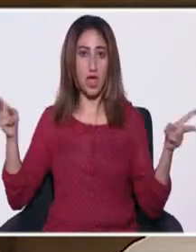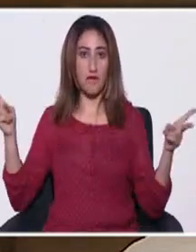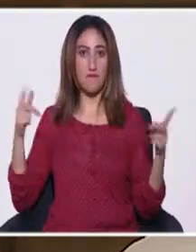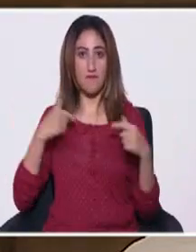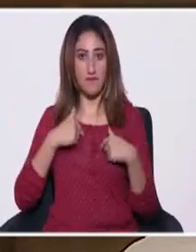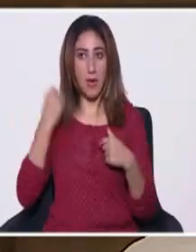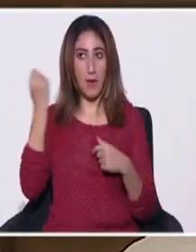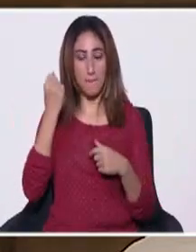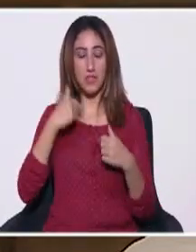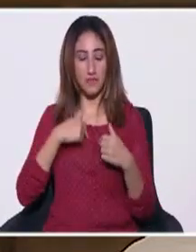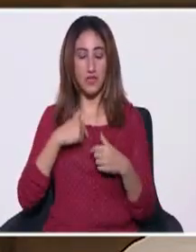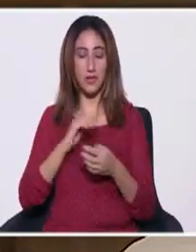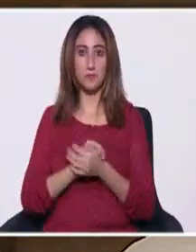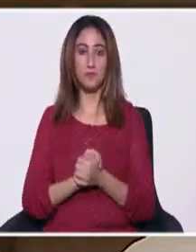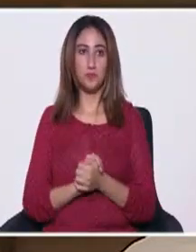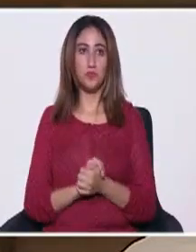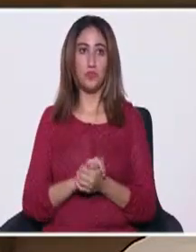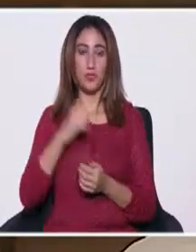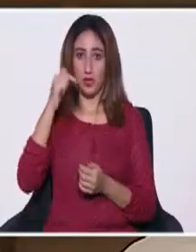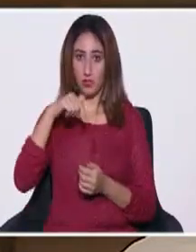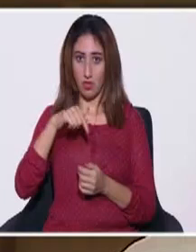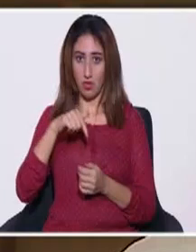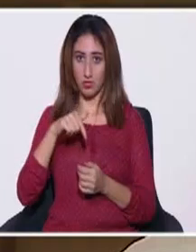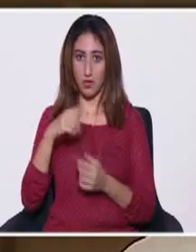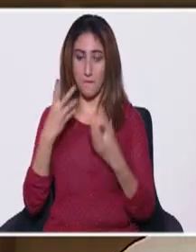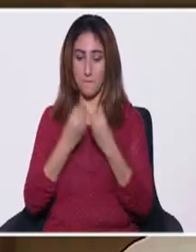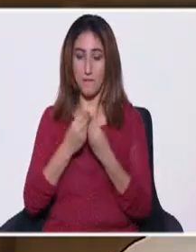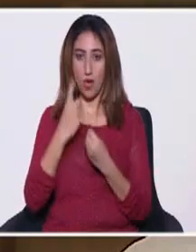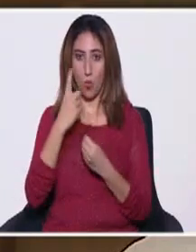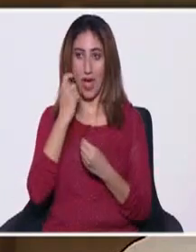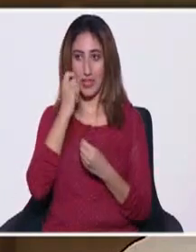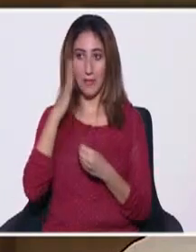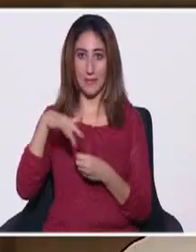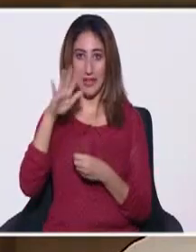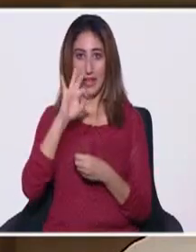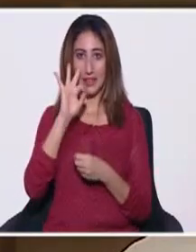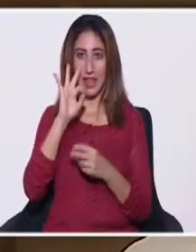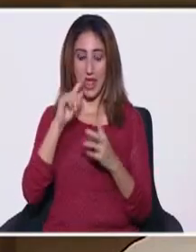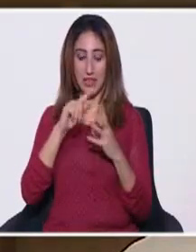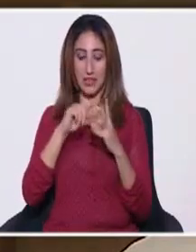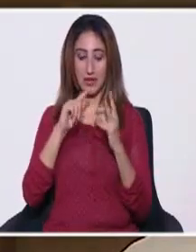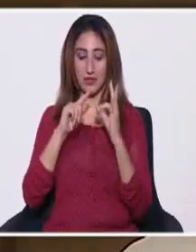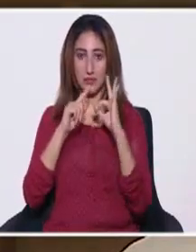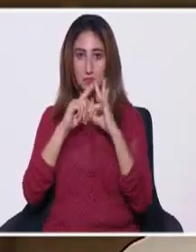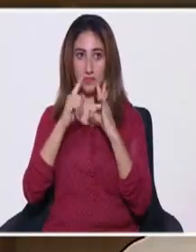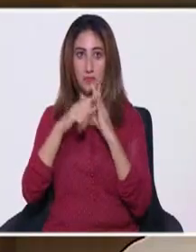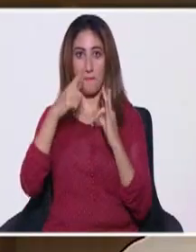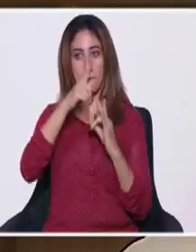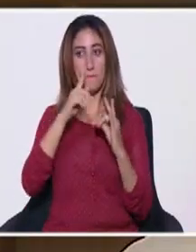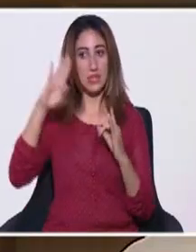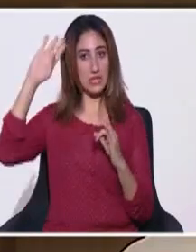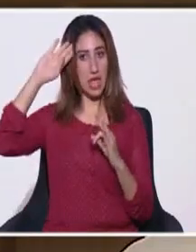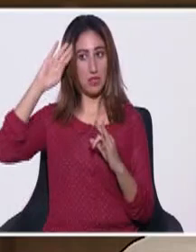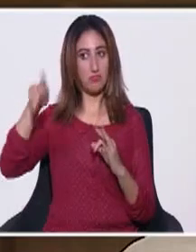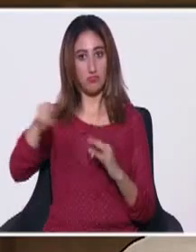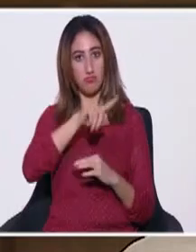واحد منهم نجم في مجاله. النهاردة معايا في واحد من الناس ثلاث نماذج بضرب لهم تعظيم سلام،